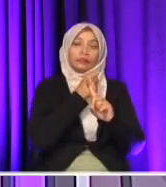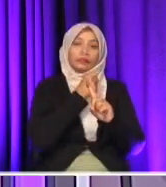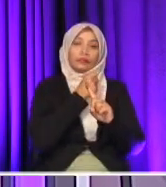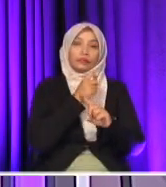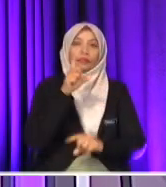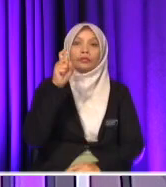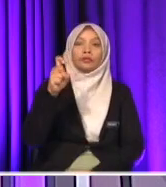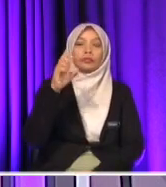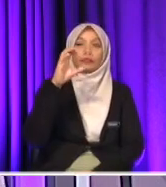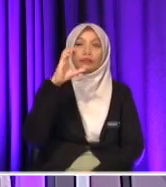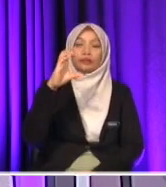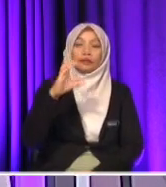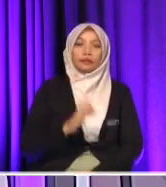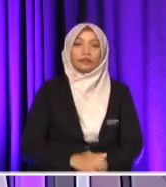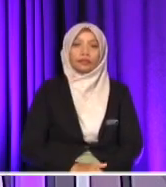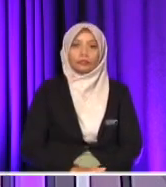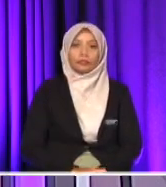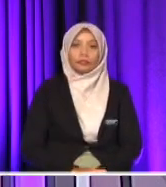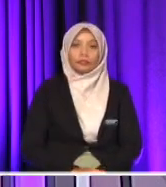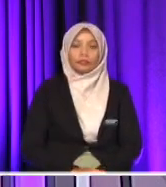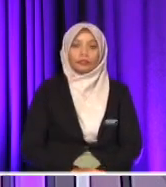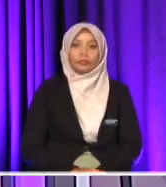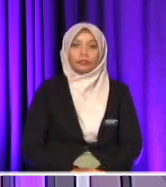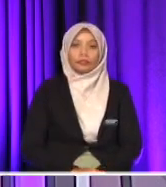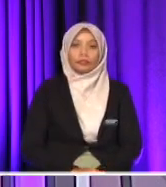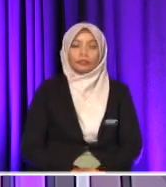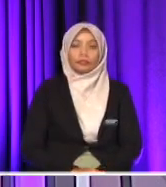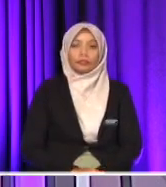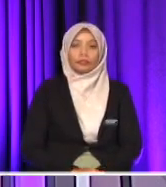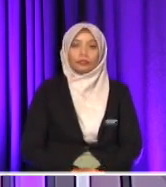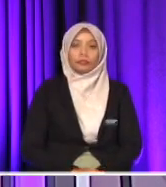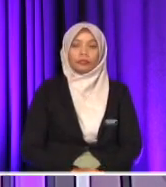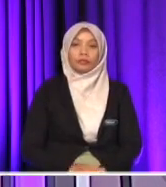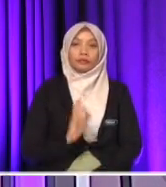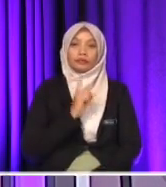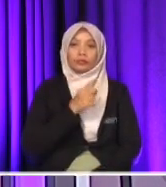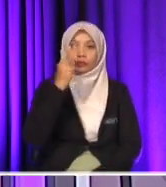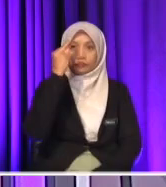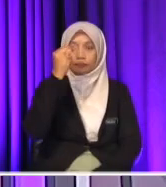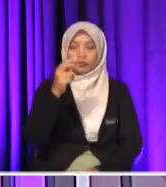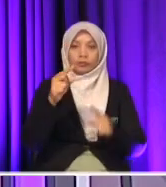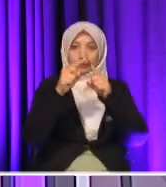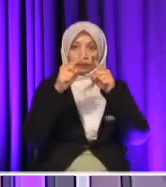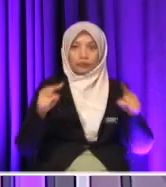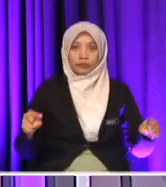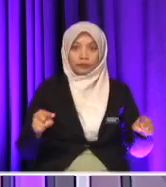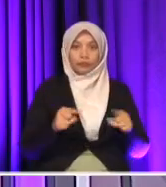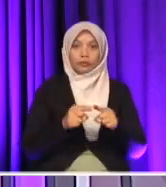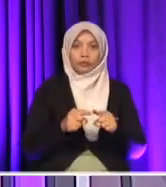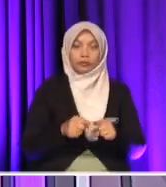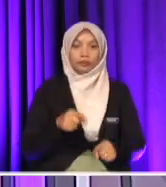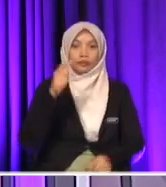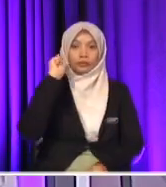XC. Regangan berkearuhan dengan regangan ini lebih besar kan? Maksudnya magnitude tadi kan kita nampak segitiga tadi kan? Untuk bola tadi kan? Okey, pandai fizik ni